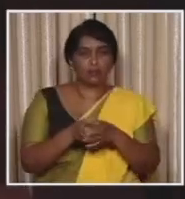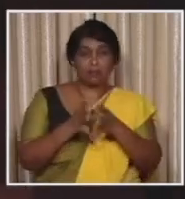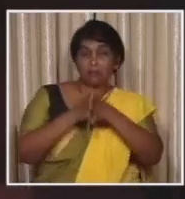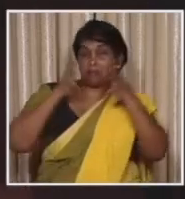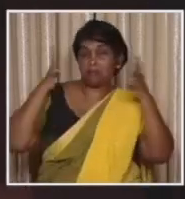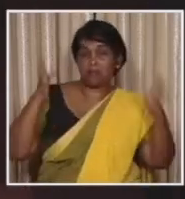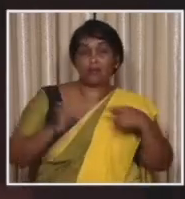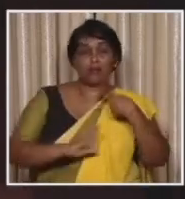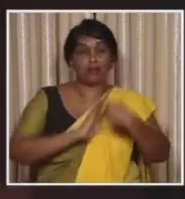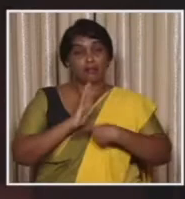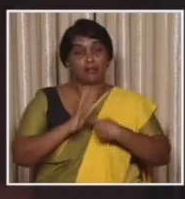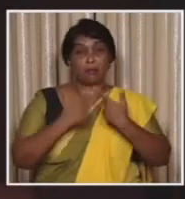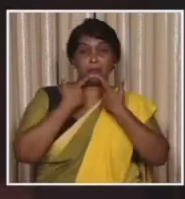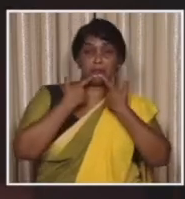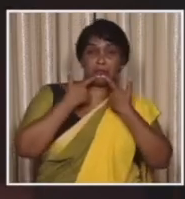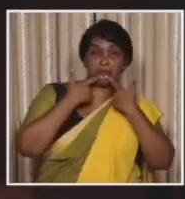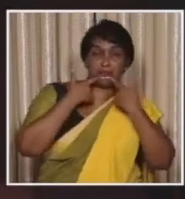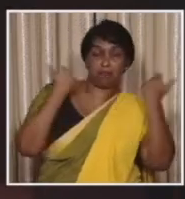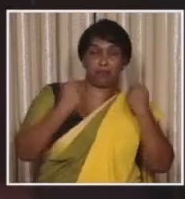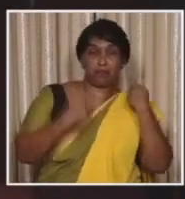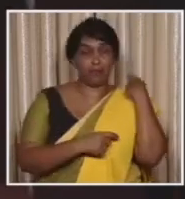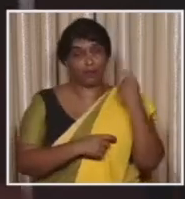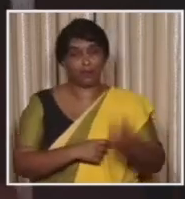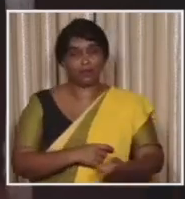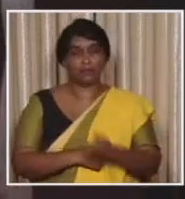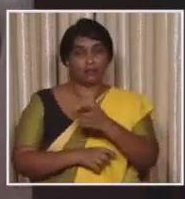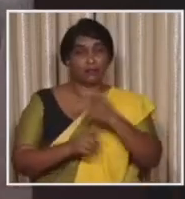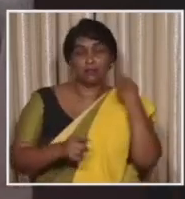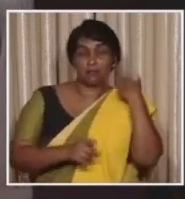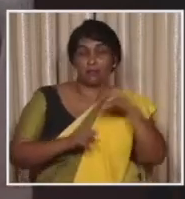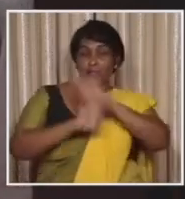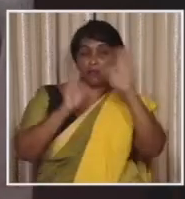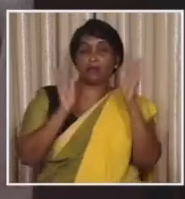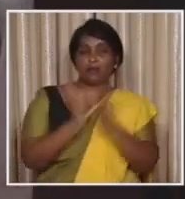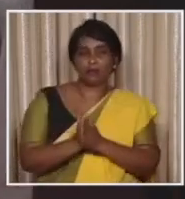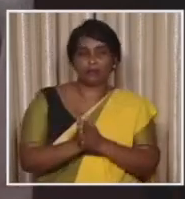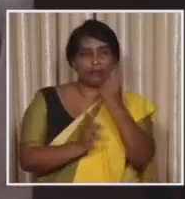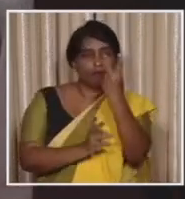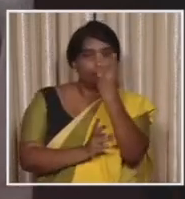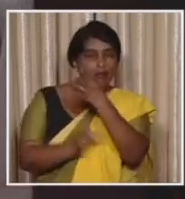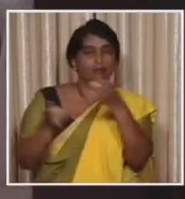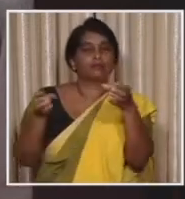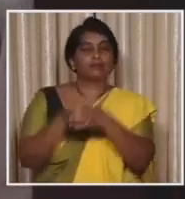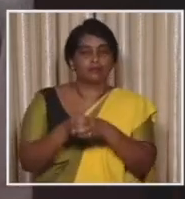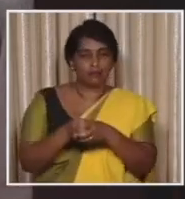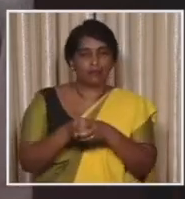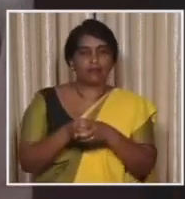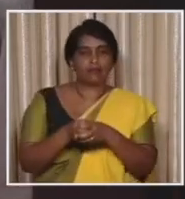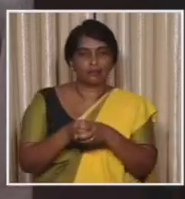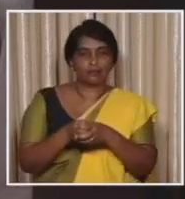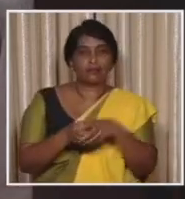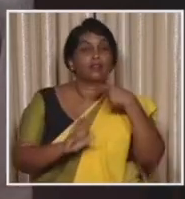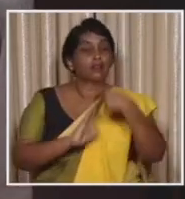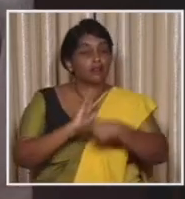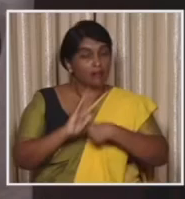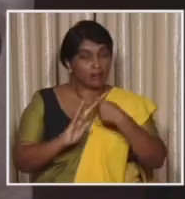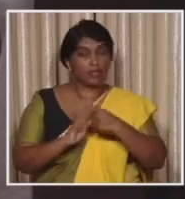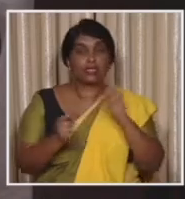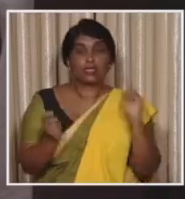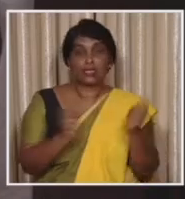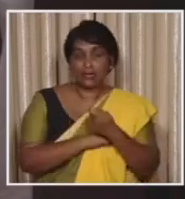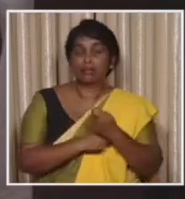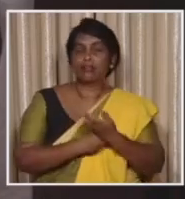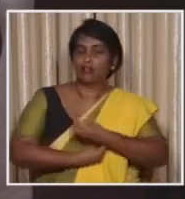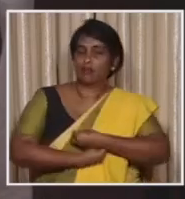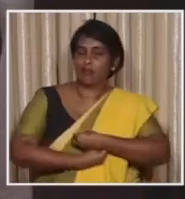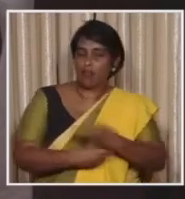මහලොකෝට මේ රටේ ප්‍රභූ පැලැන්තිය කියනවා මේ ප්‍රභූ පැලැන්තිය අතලොස්සක් තමයි මේ රටේ ක්‍රිකට් ක්‍රීඩාව